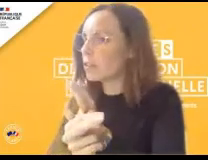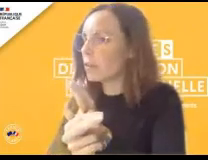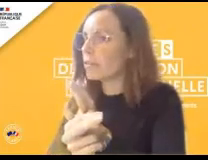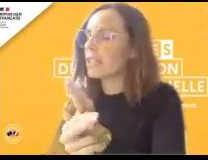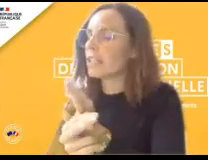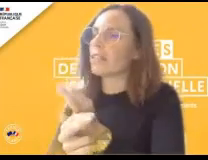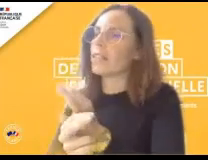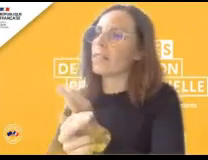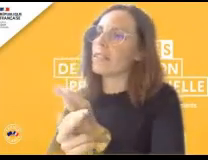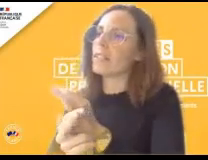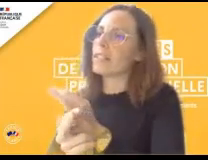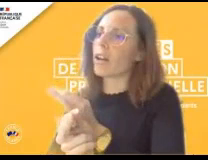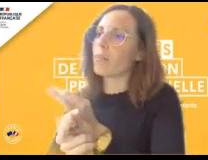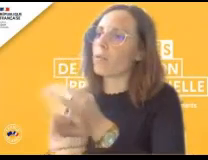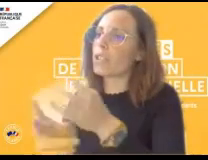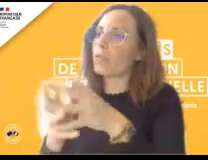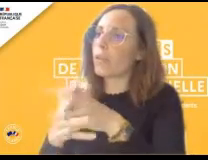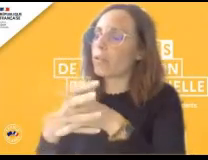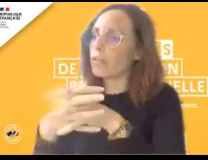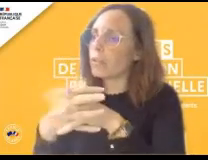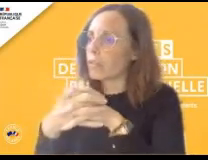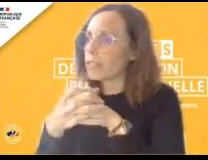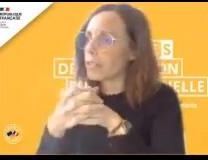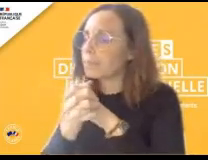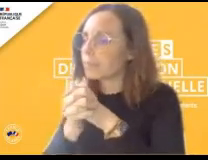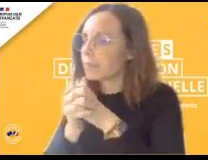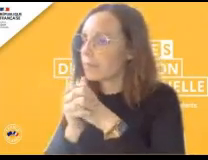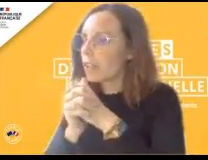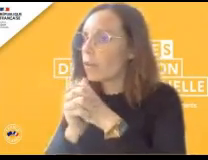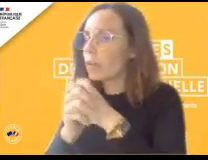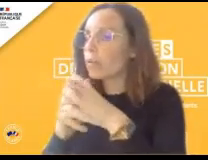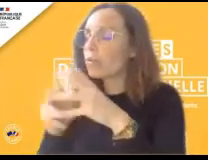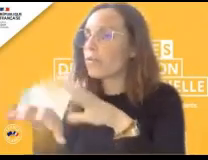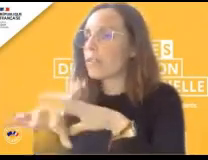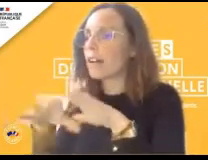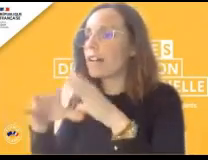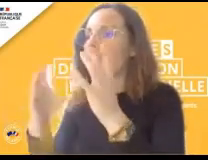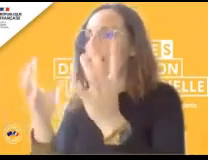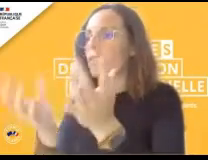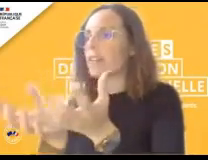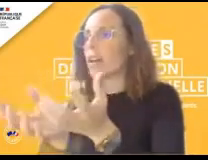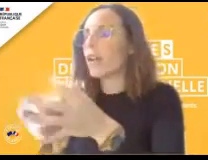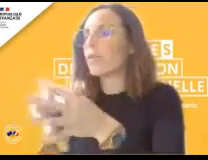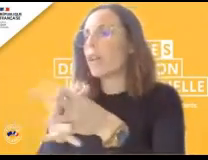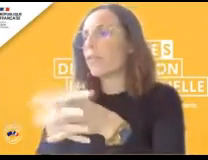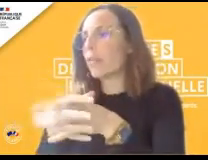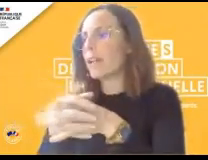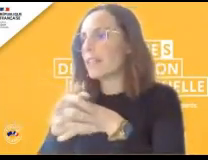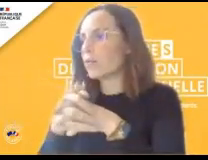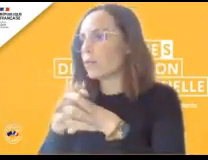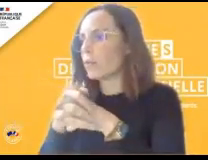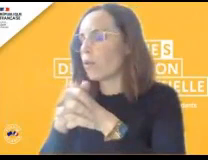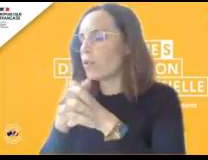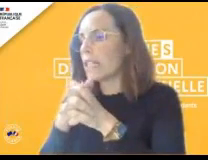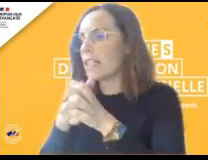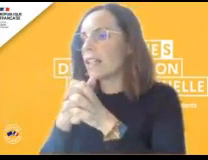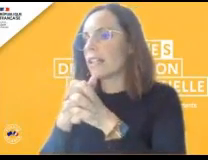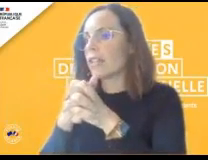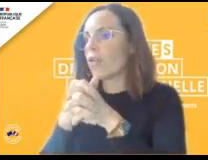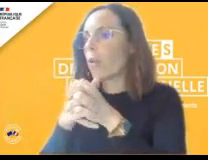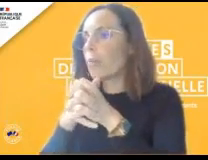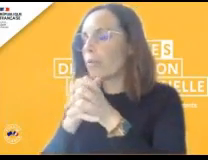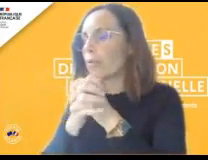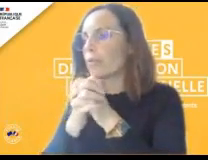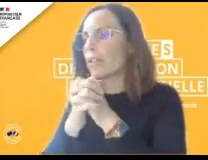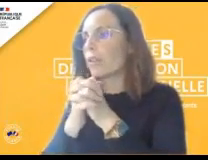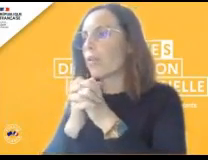de financement, si c'est un projet qui doit être financé. Voilà, donc tout ça, ça relève de la formalisation du projet,